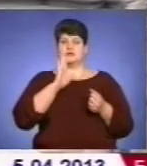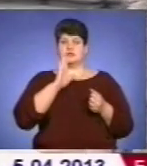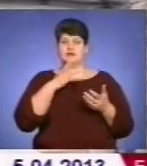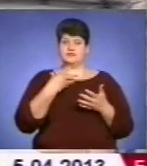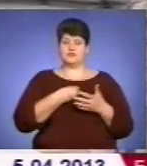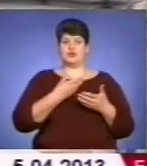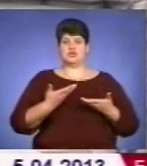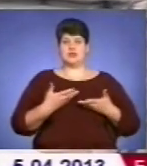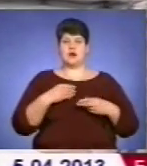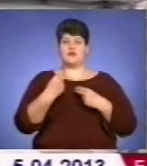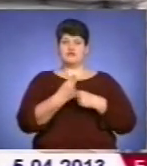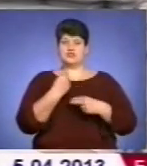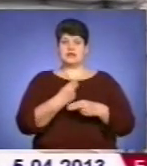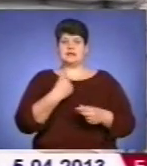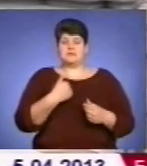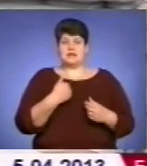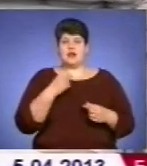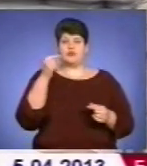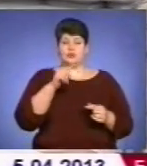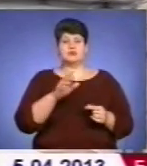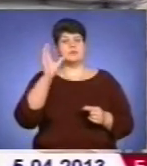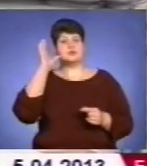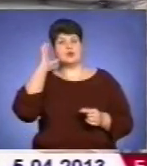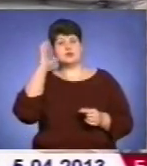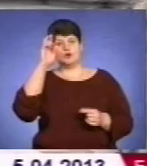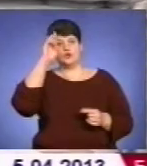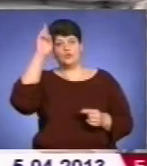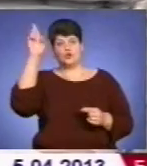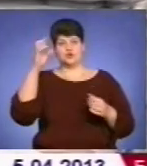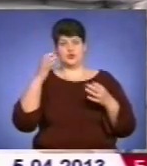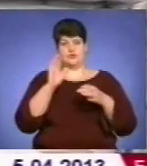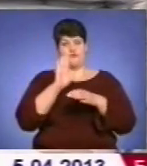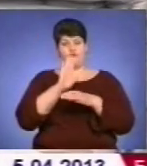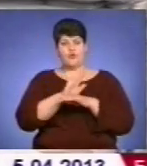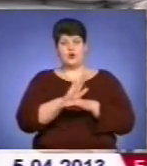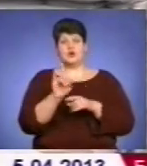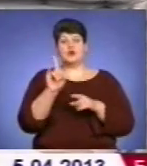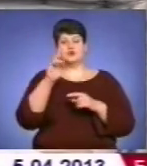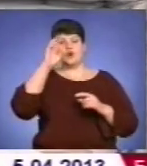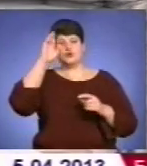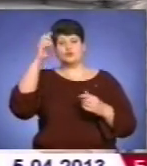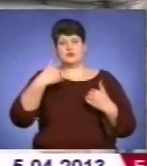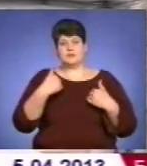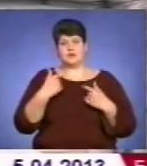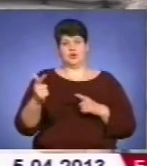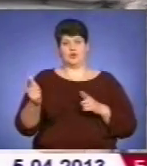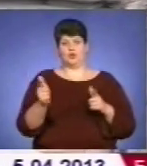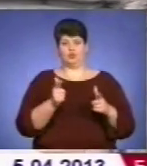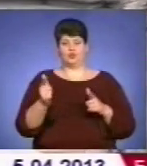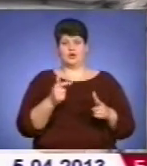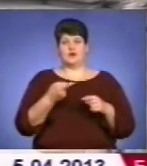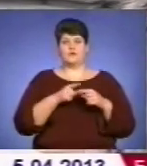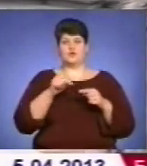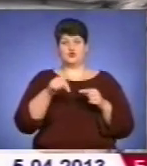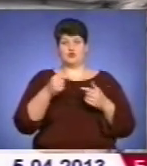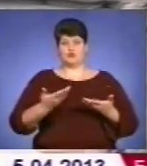мене в тому, щоб прислухатися до Бога, до волі Божої, що для мене Господь готує в цьому житті. І